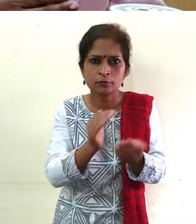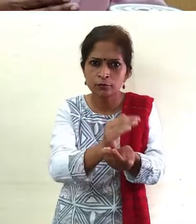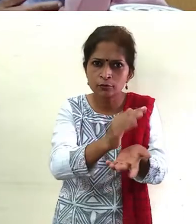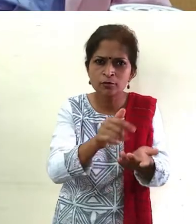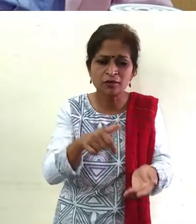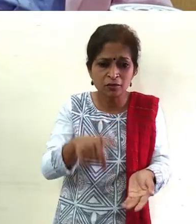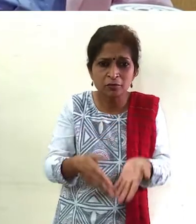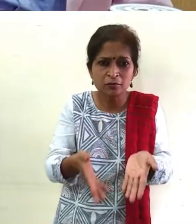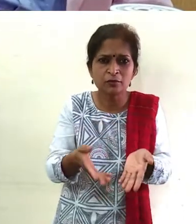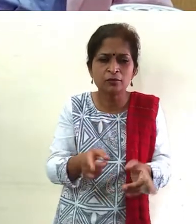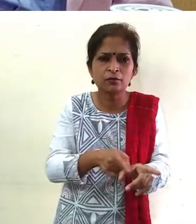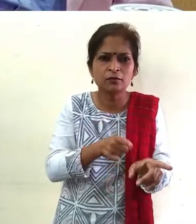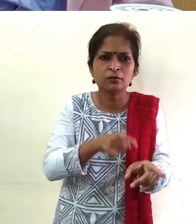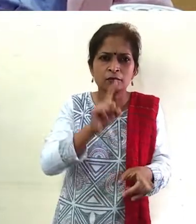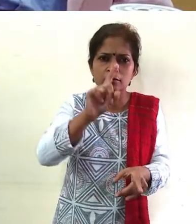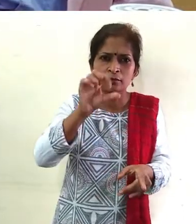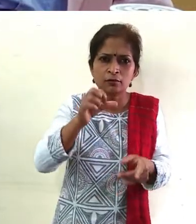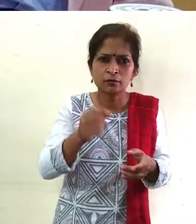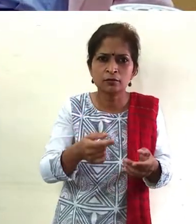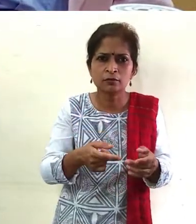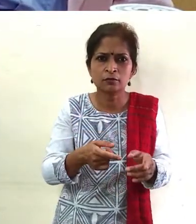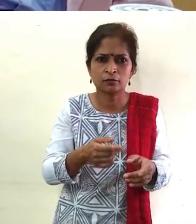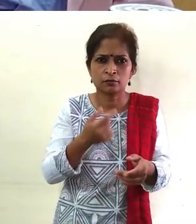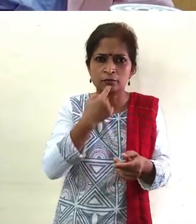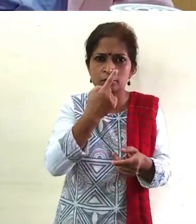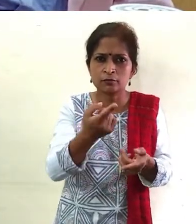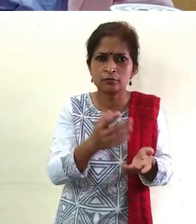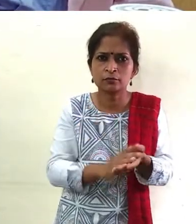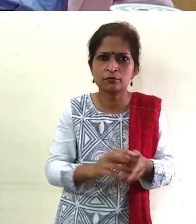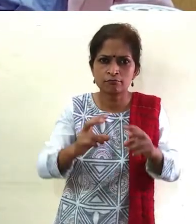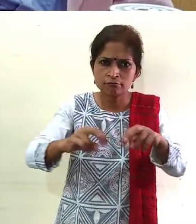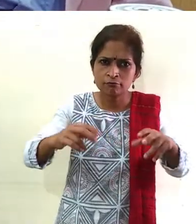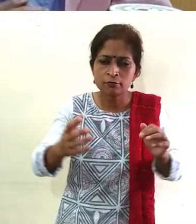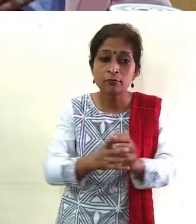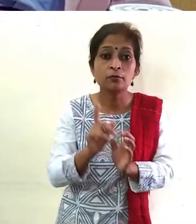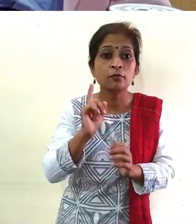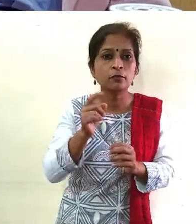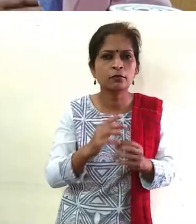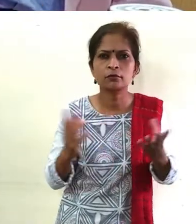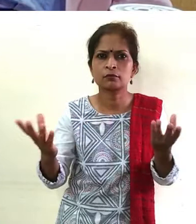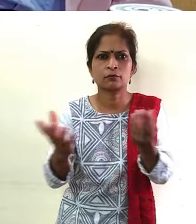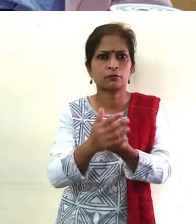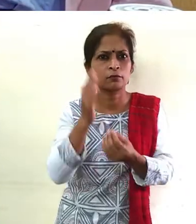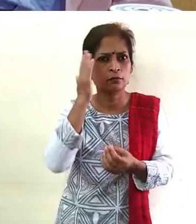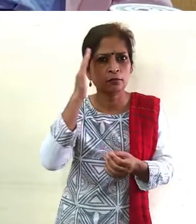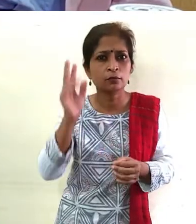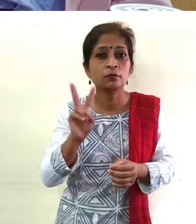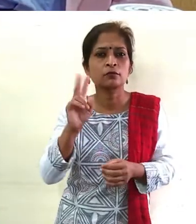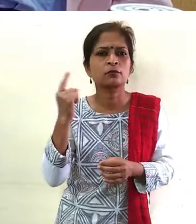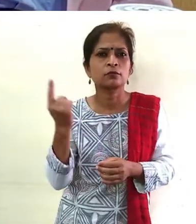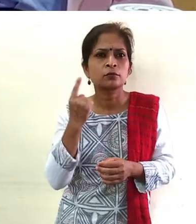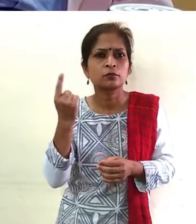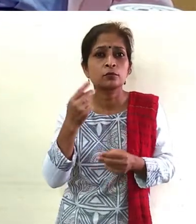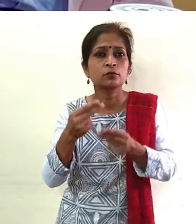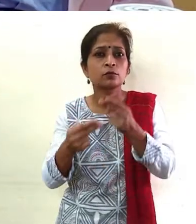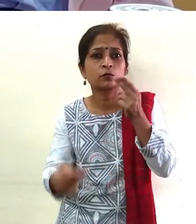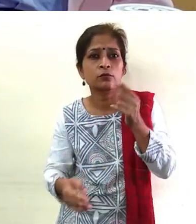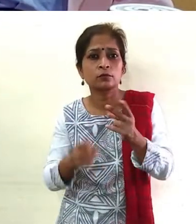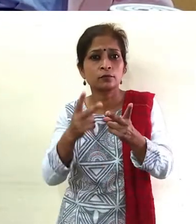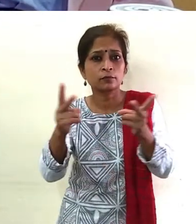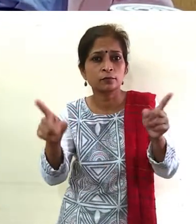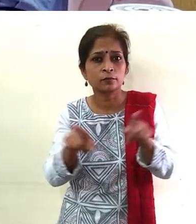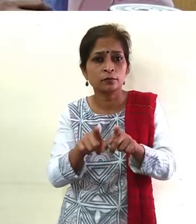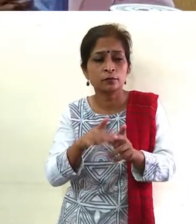ये तो अभी बोला गया 19वीं सदी में ना। लेकिन हमें तो विष्णु पुराण आदिकाल से ये पता था